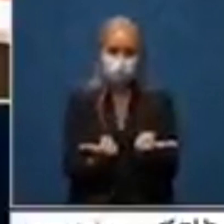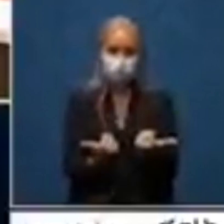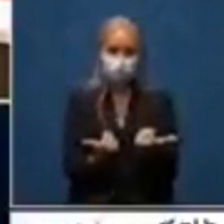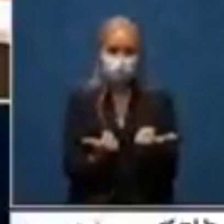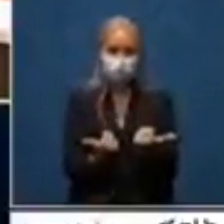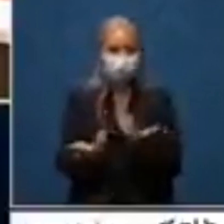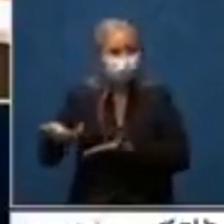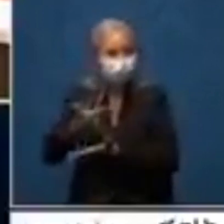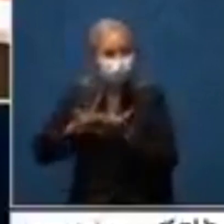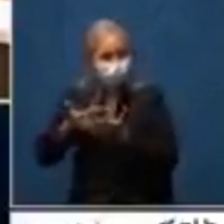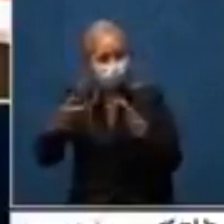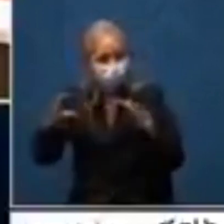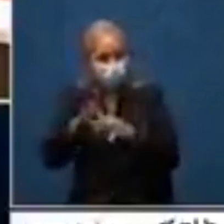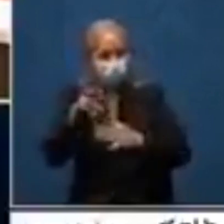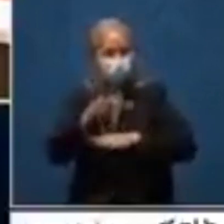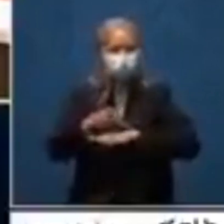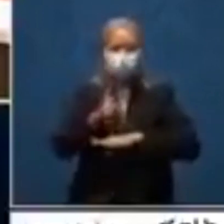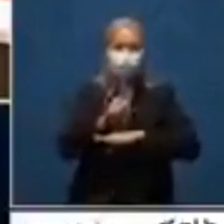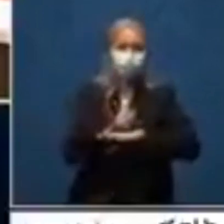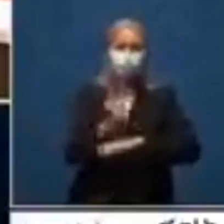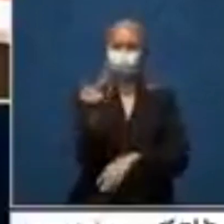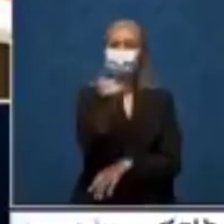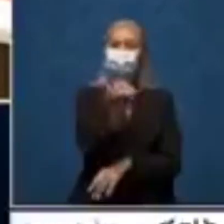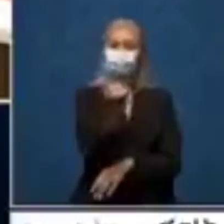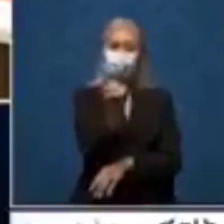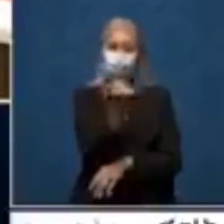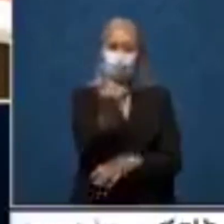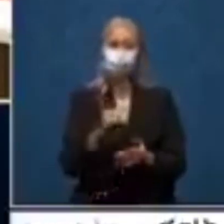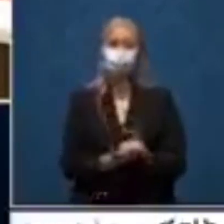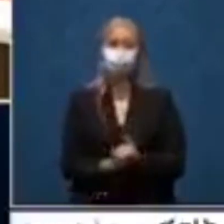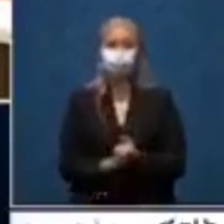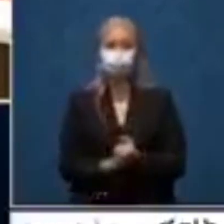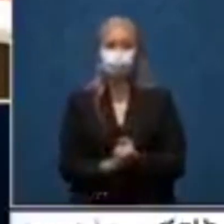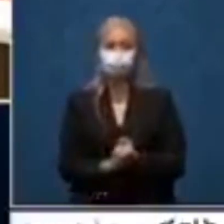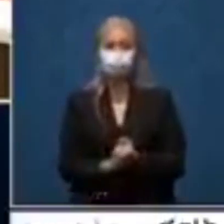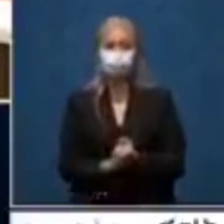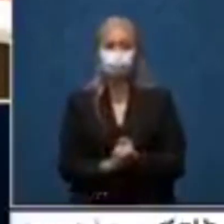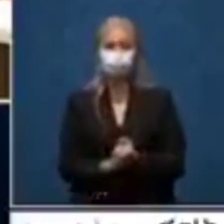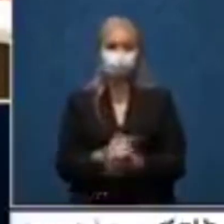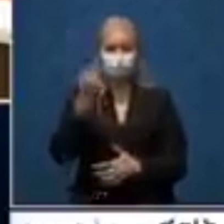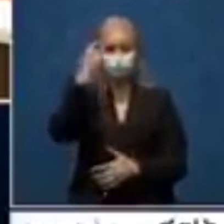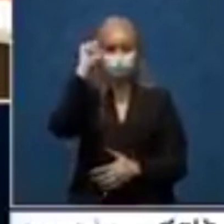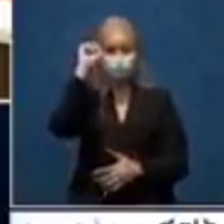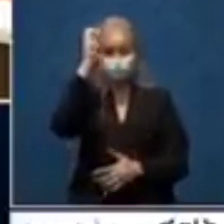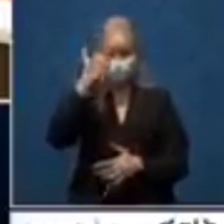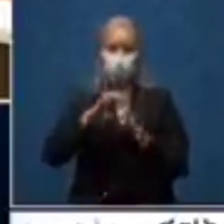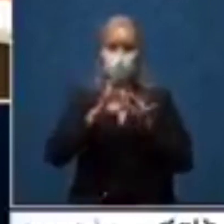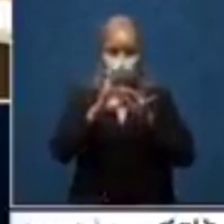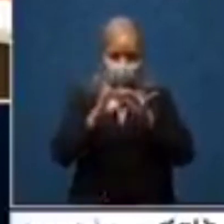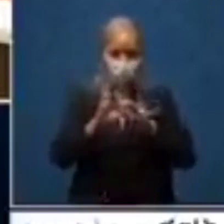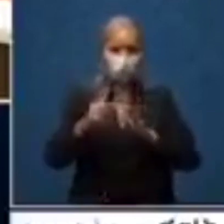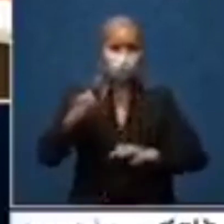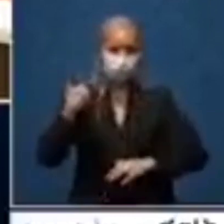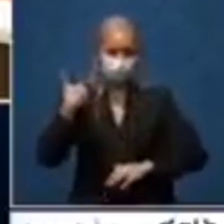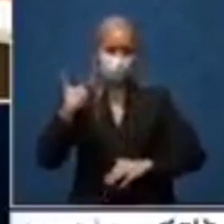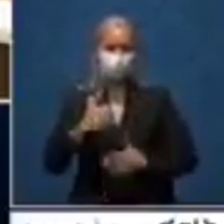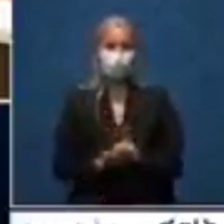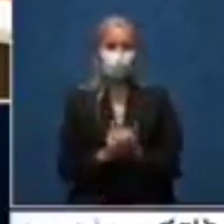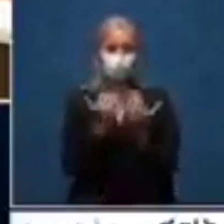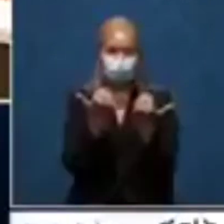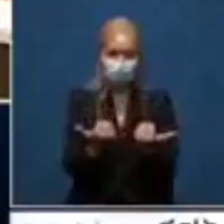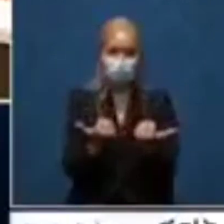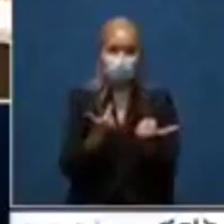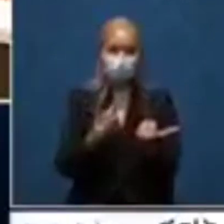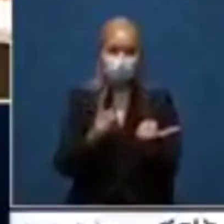พินิจของประธานสภาชนิดที่ล้นเกินแบบนี้คะเราจะดิฉันเป็นห่วงเป็นกังวลค่ะว่าเราจะสามารถล